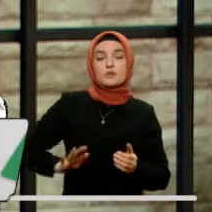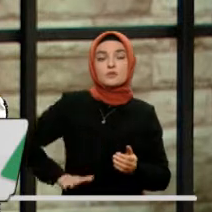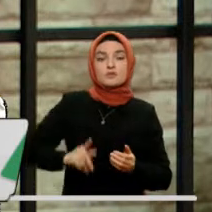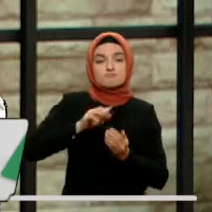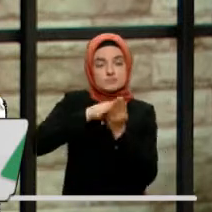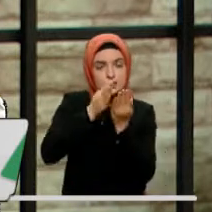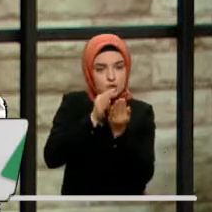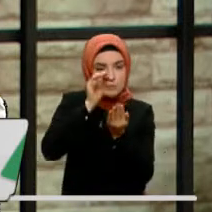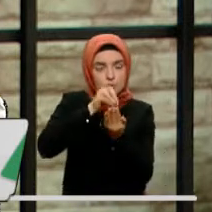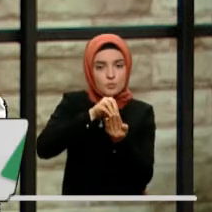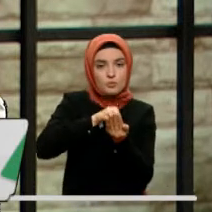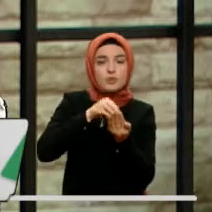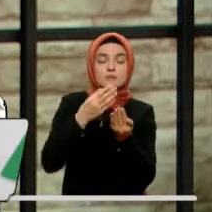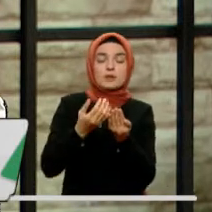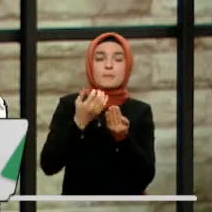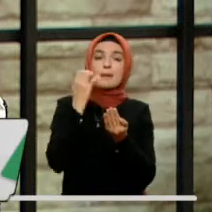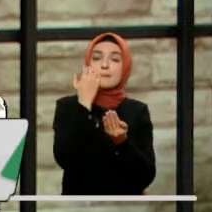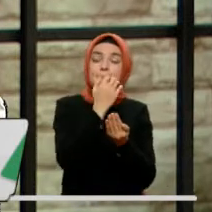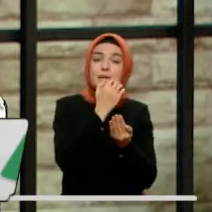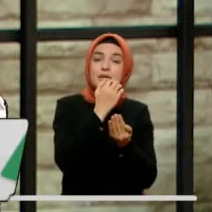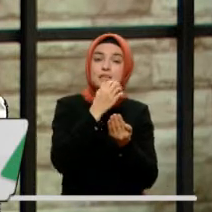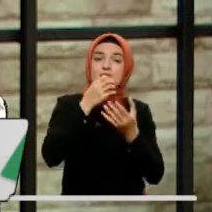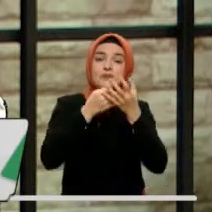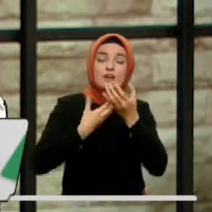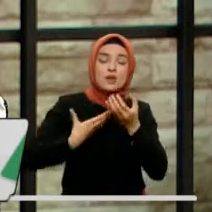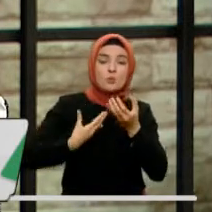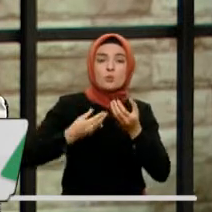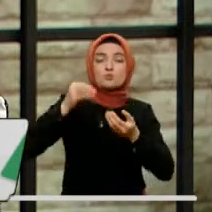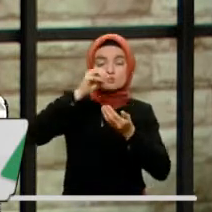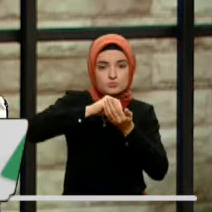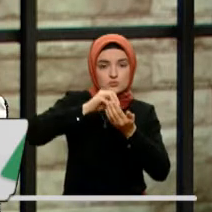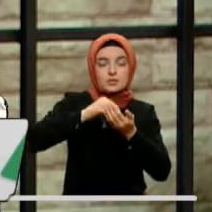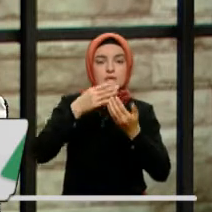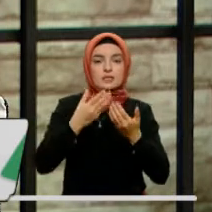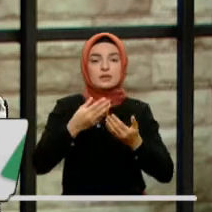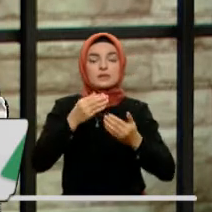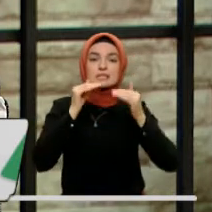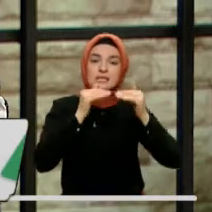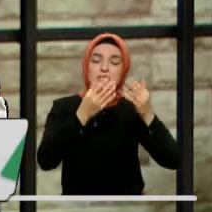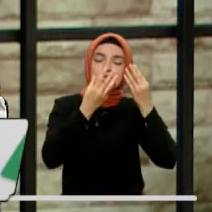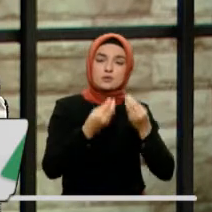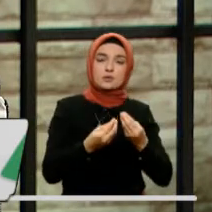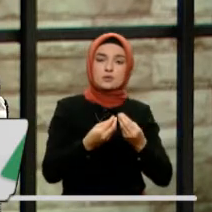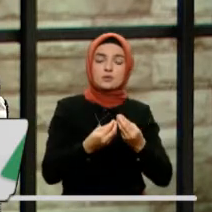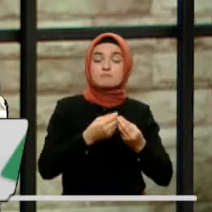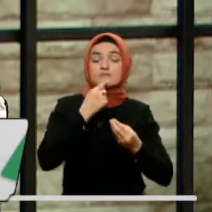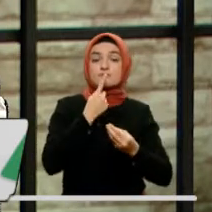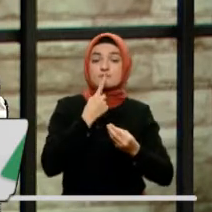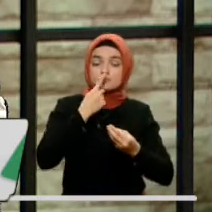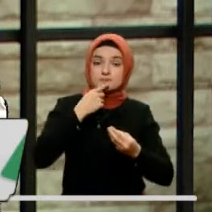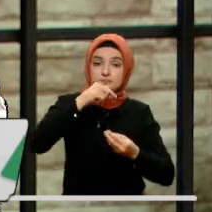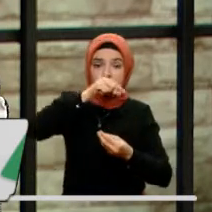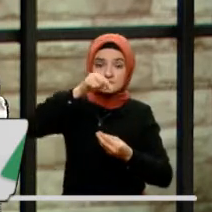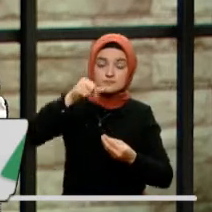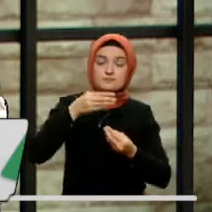koyar, makarnası olur ama peynirle, yoğurtla desteklenmiş, salatayla desteklenmiş olur. Yine kuru yemişler çok kıymetli. Hani bu yağlı